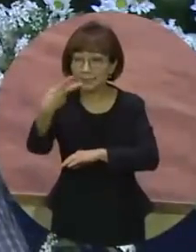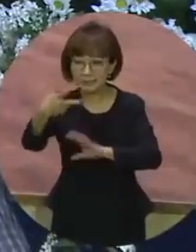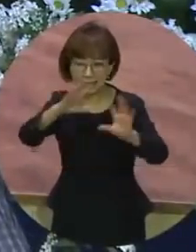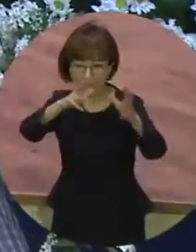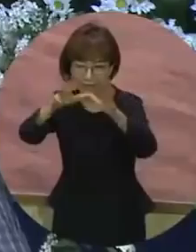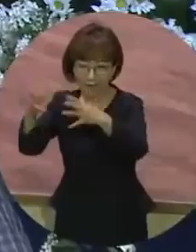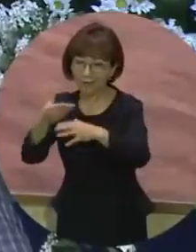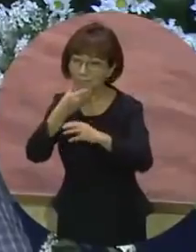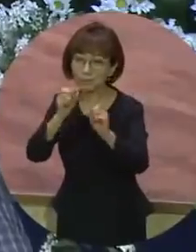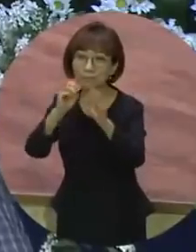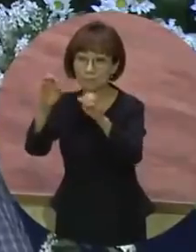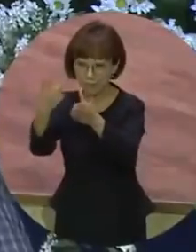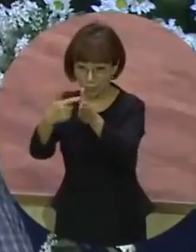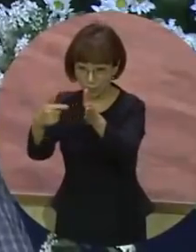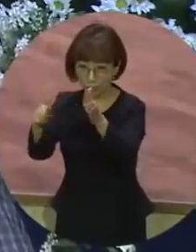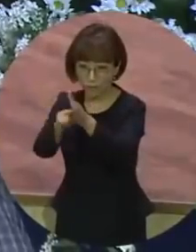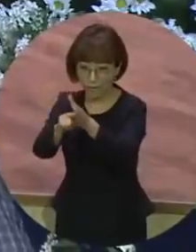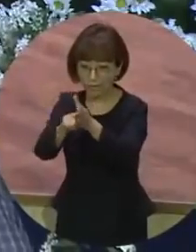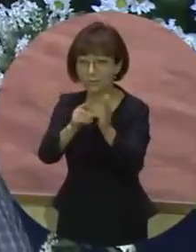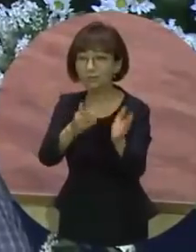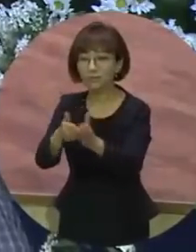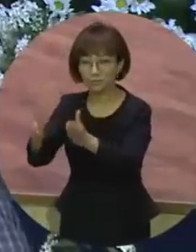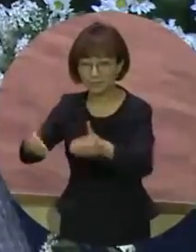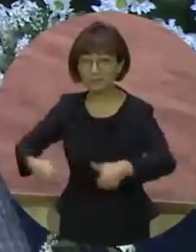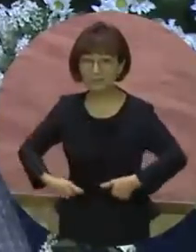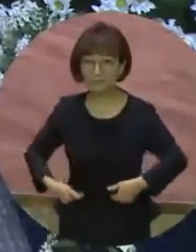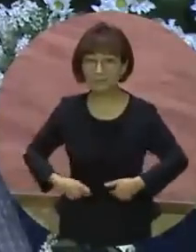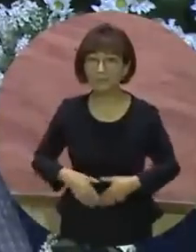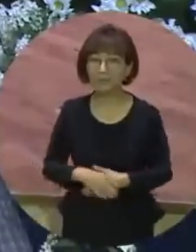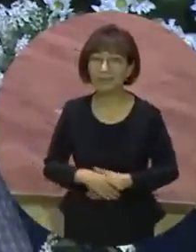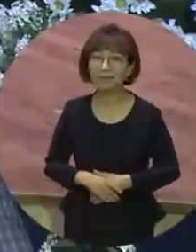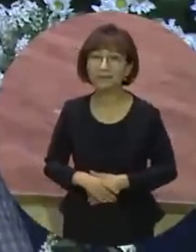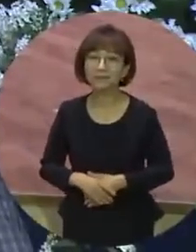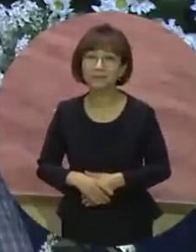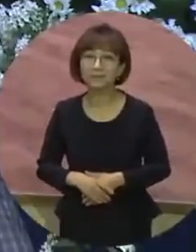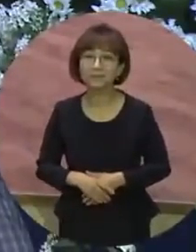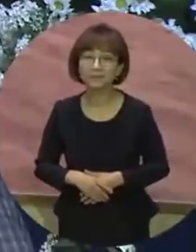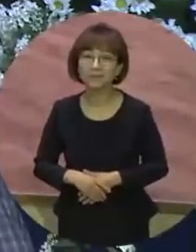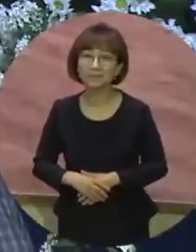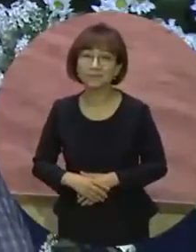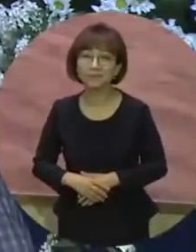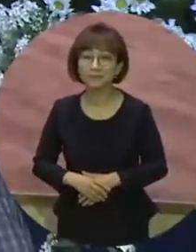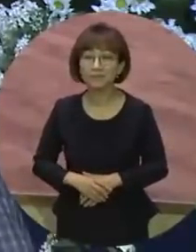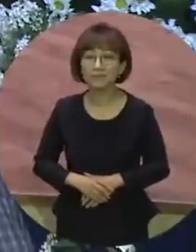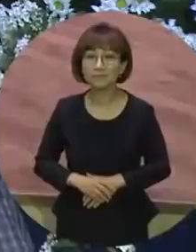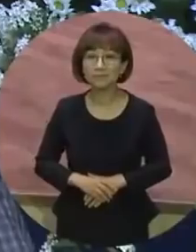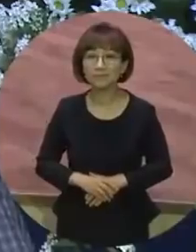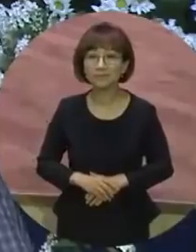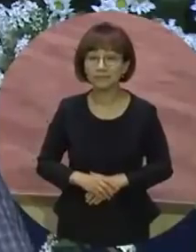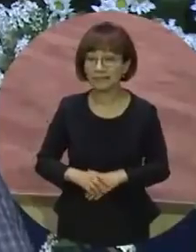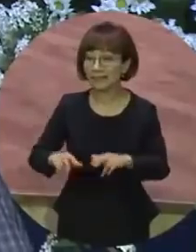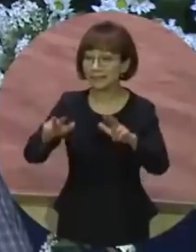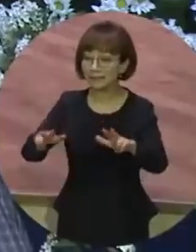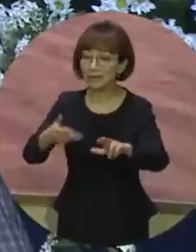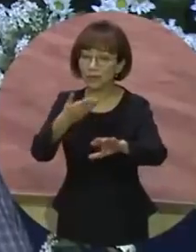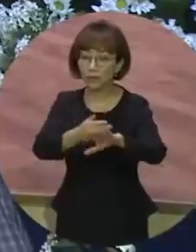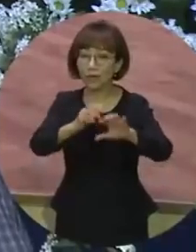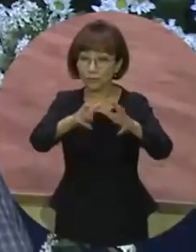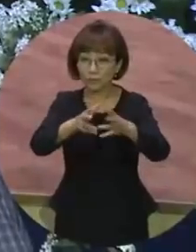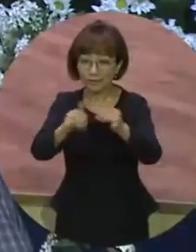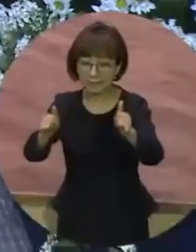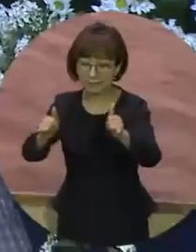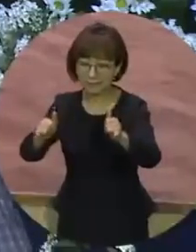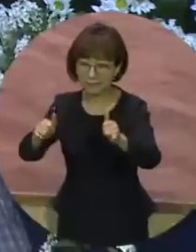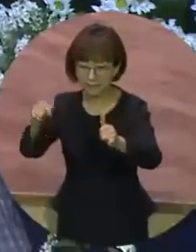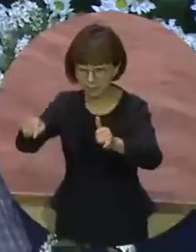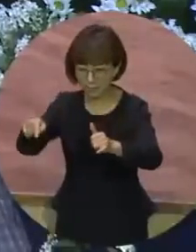나라가 모든 민족 우리나라 200개 나라 와 있는데 왔어. 그렇게 같이 생활하면서 그 자기 나라를